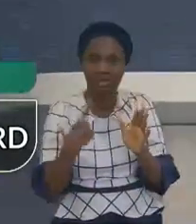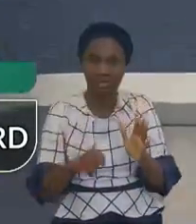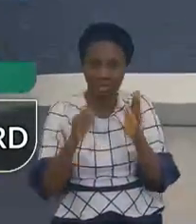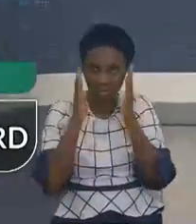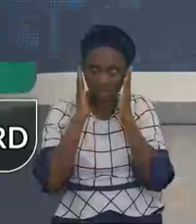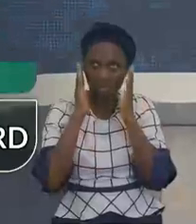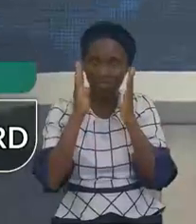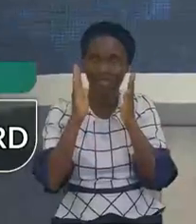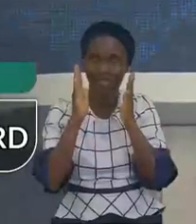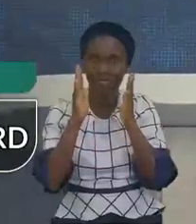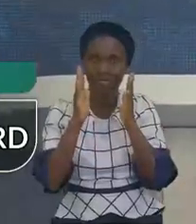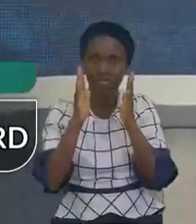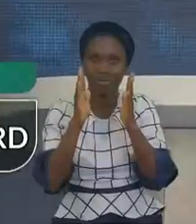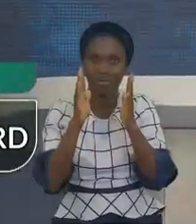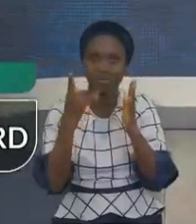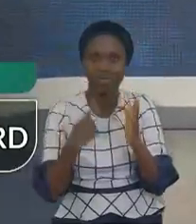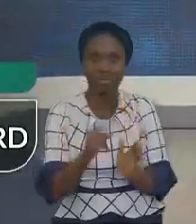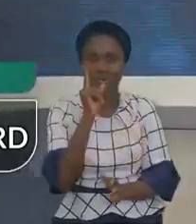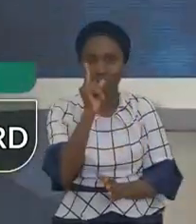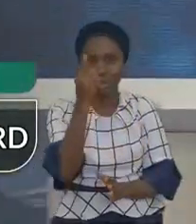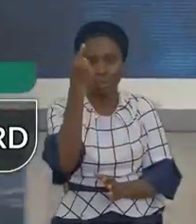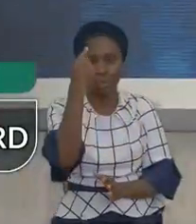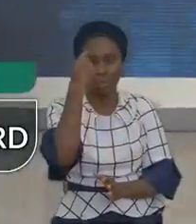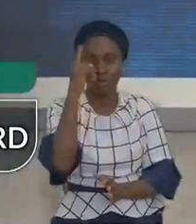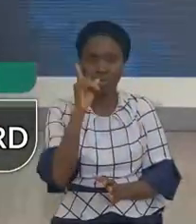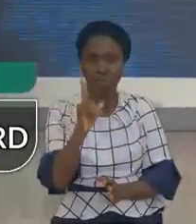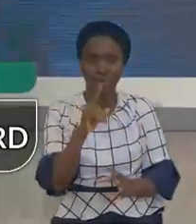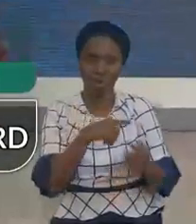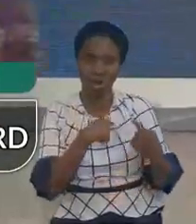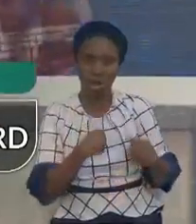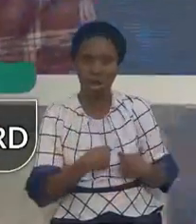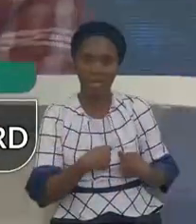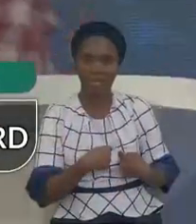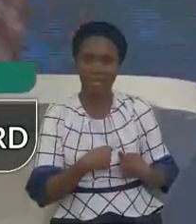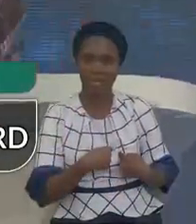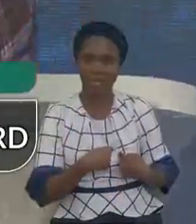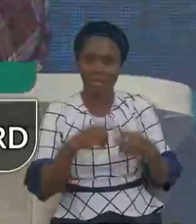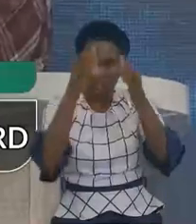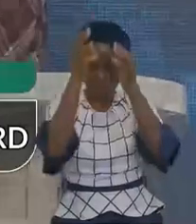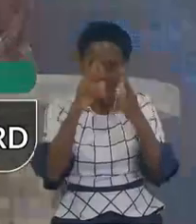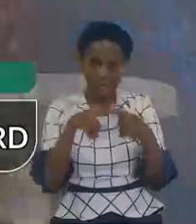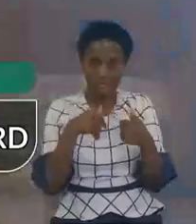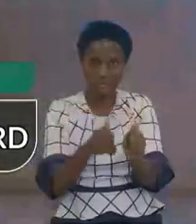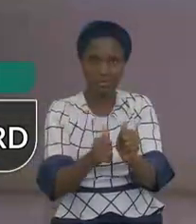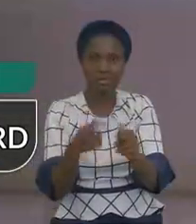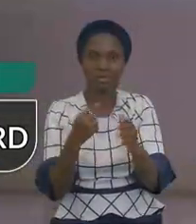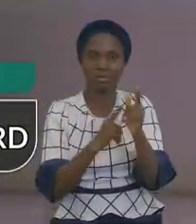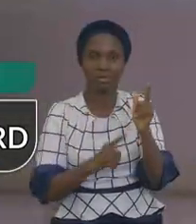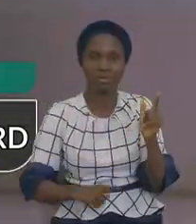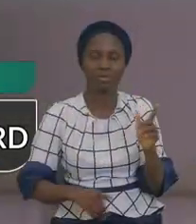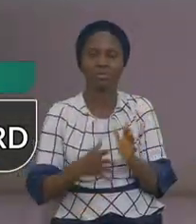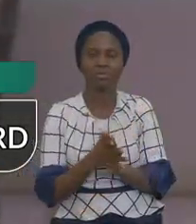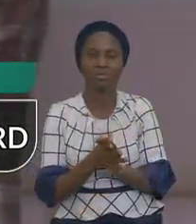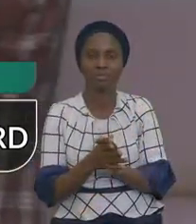la décision de cœur et d'esprit dévoué à suivre le Seigneur.